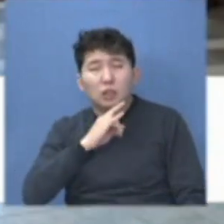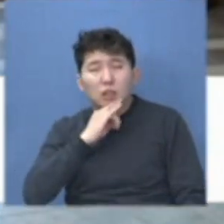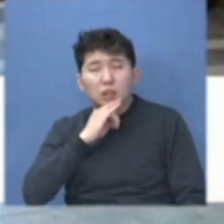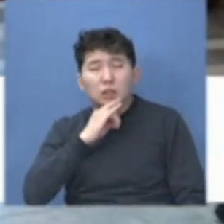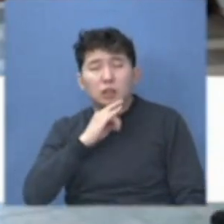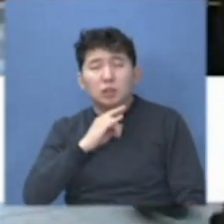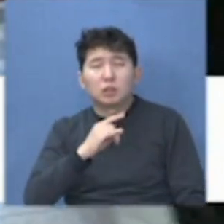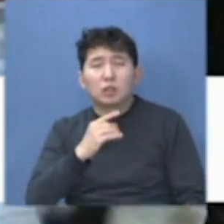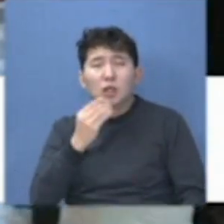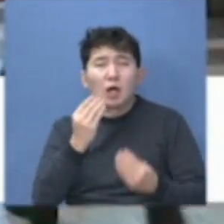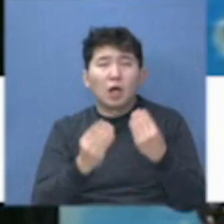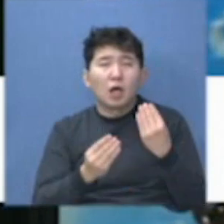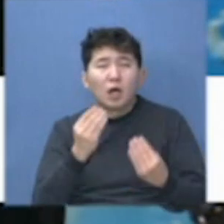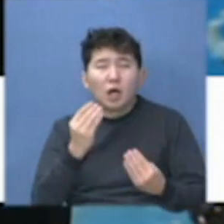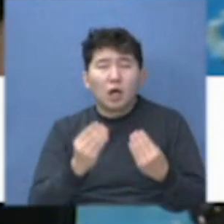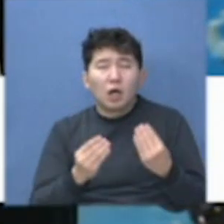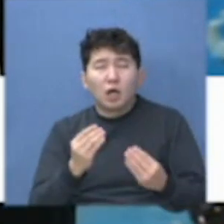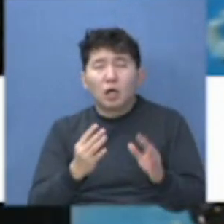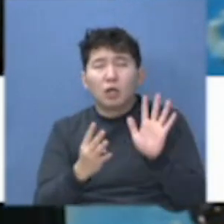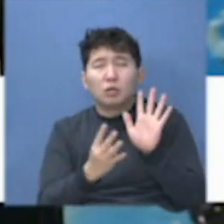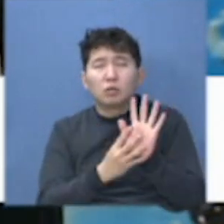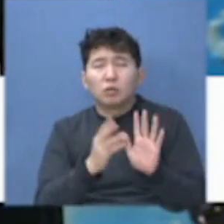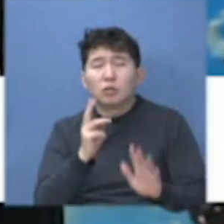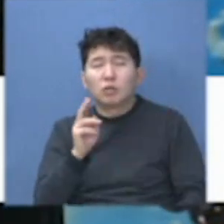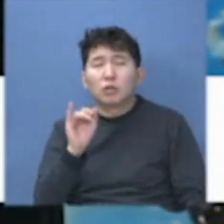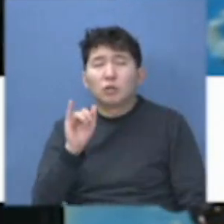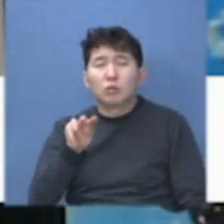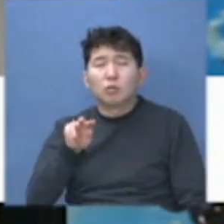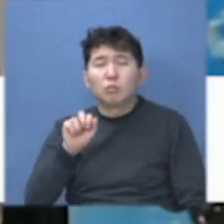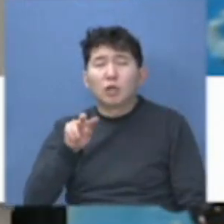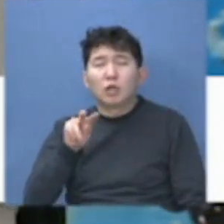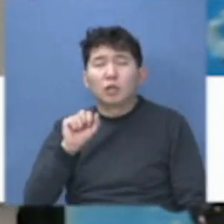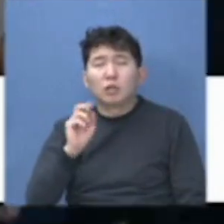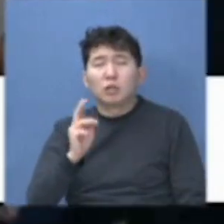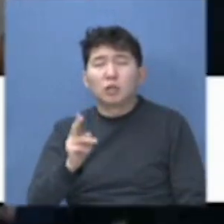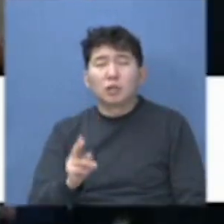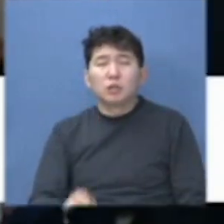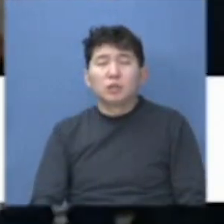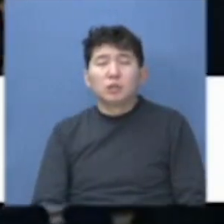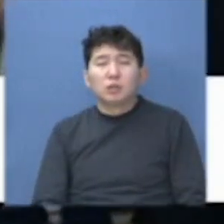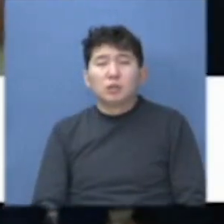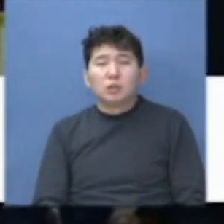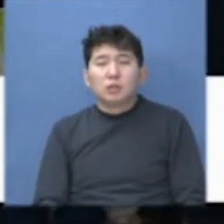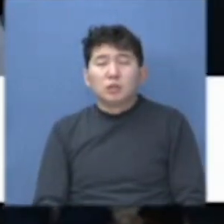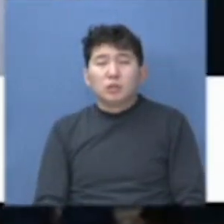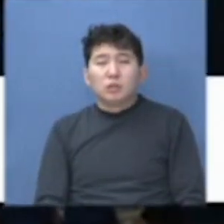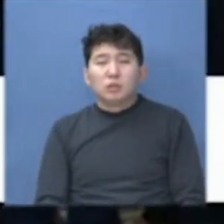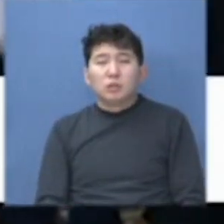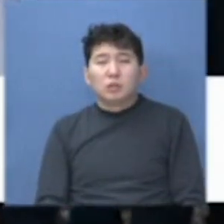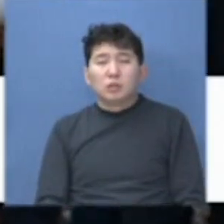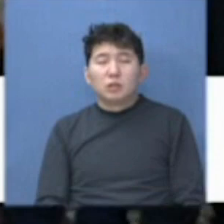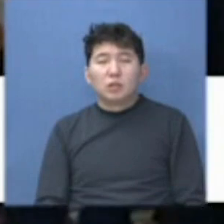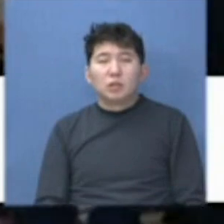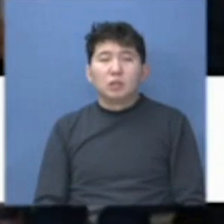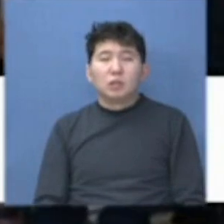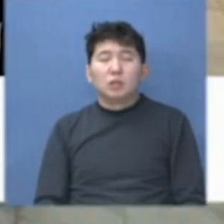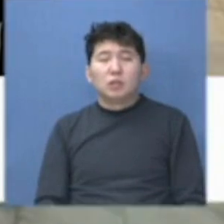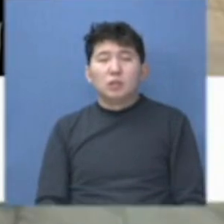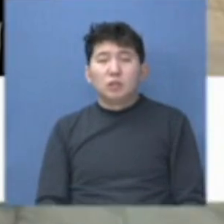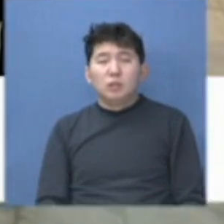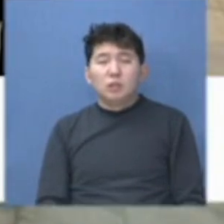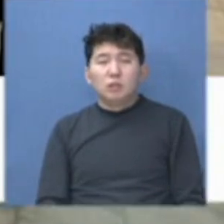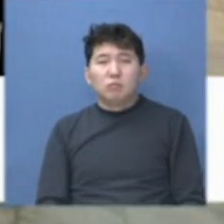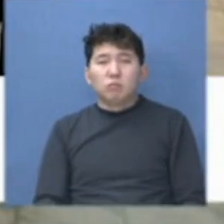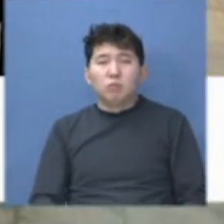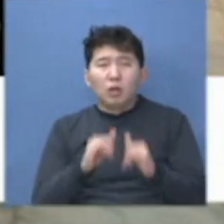игр – «Тогузку малак». Настольная игра на логику и смекалку, призванная развить логическое математическое мышление и выдержку,